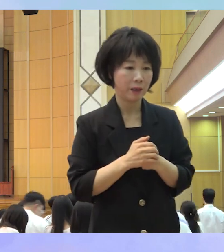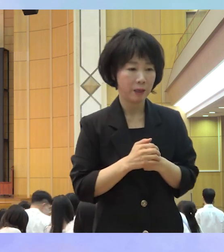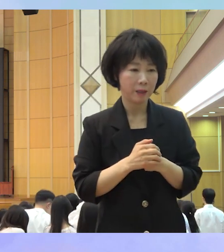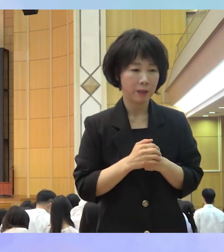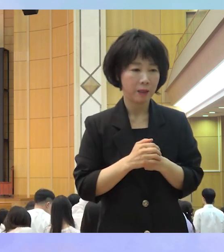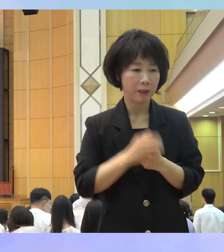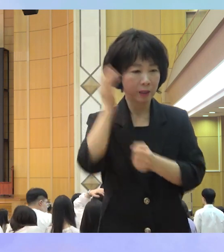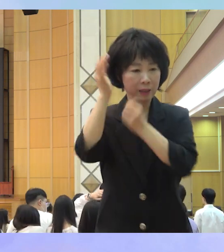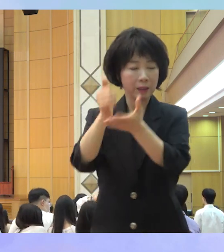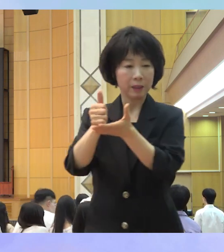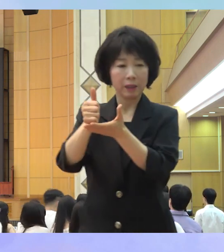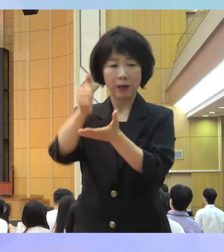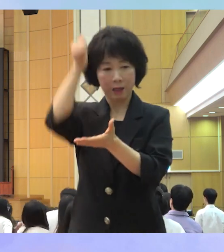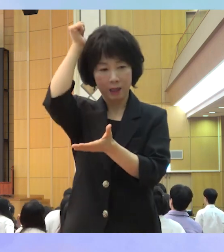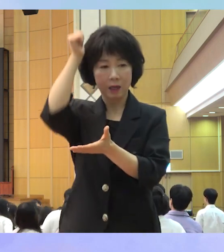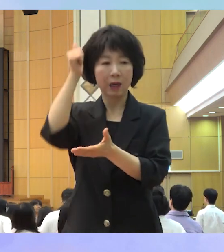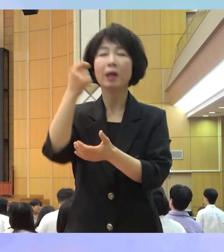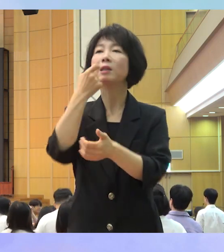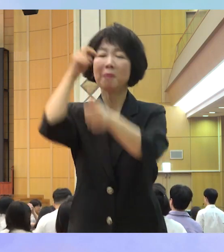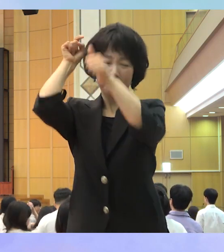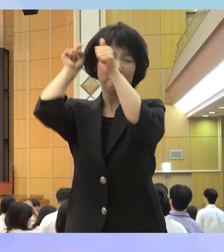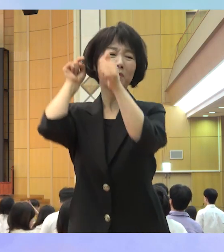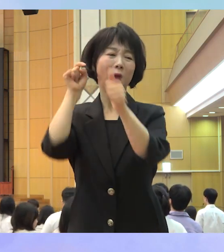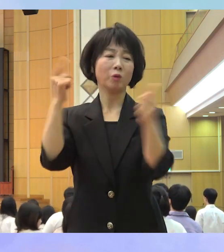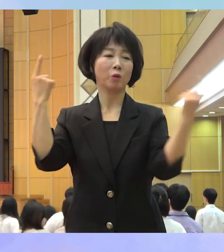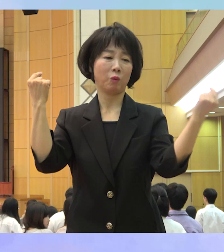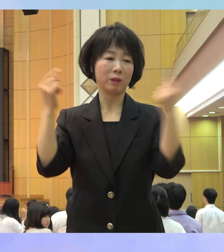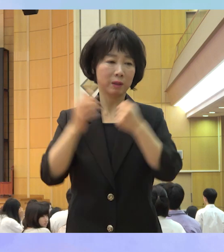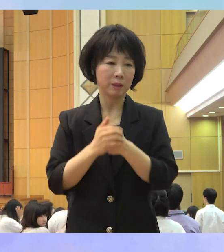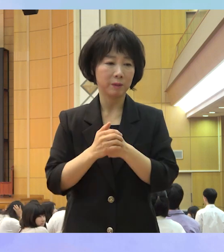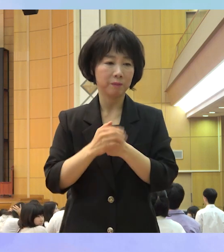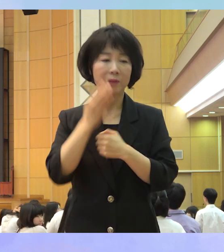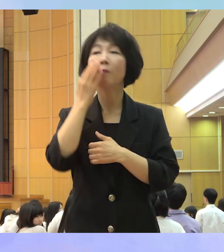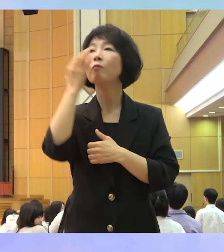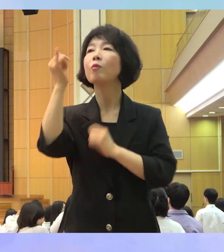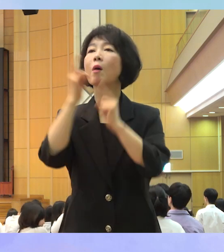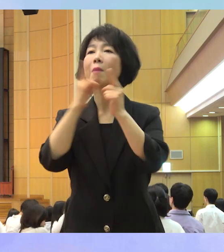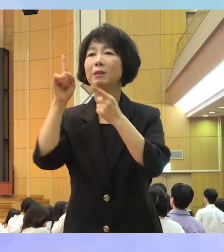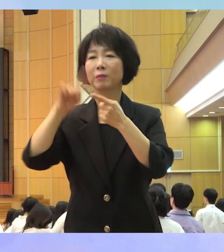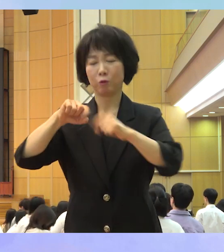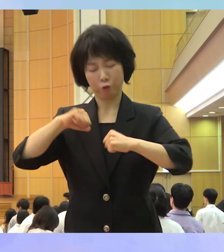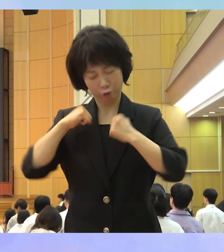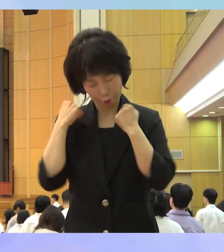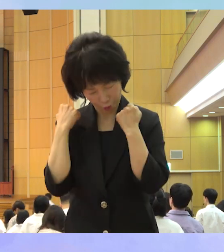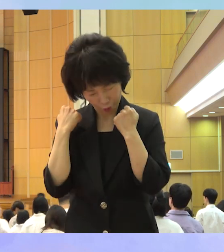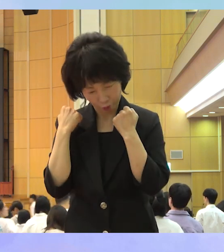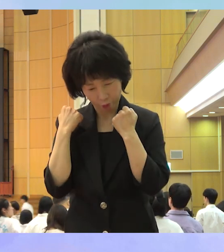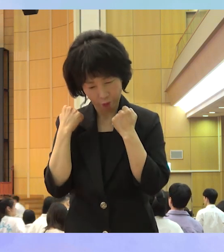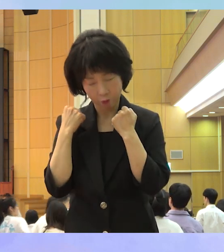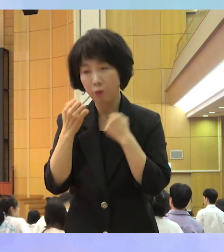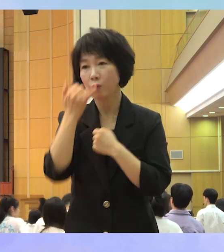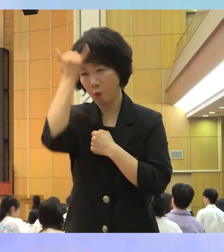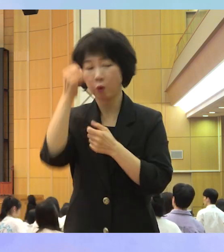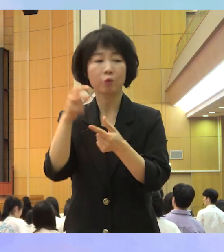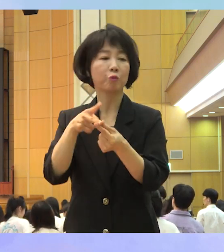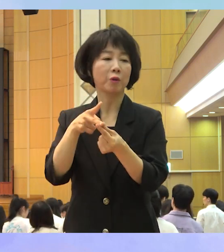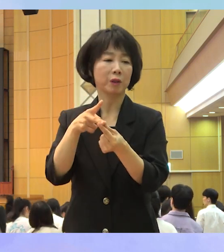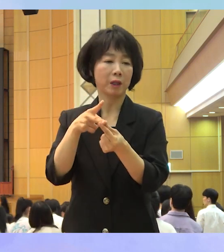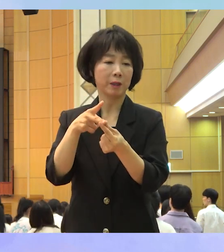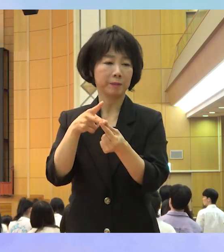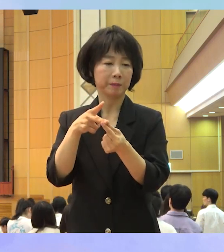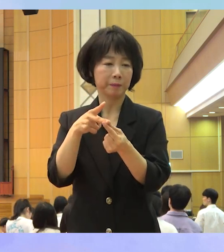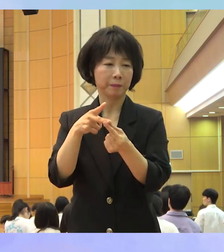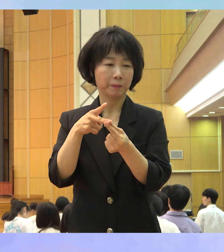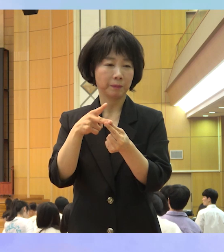그리고 하나님의 명령입니다. 부모님의 말씀을 들어드리는 효도, 또